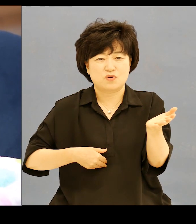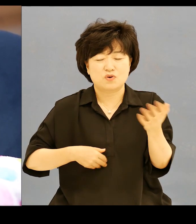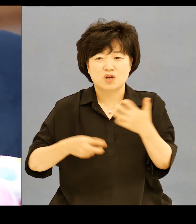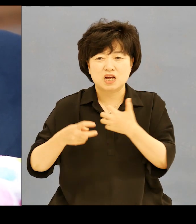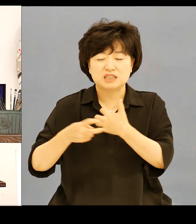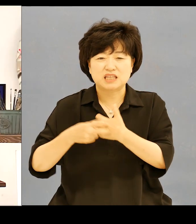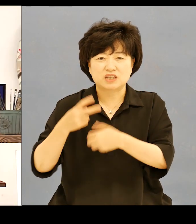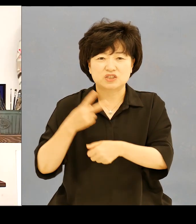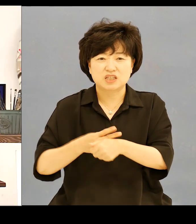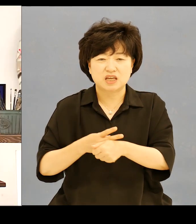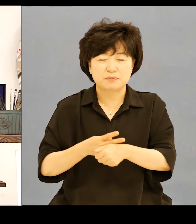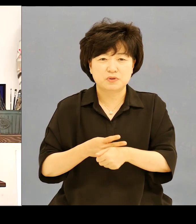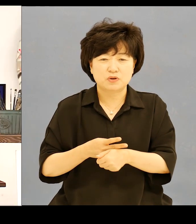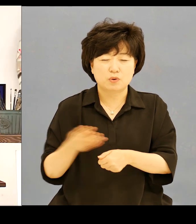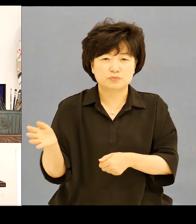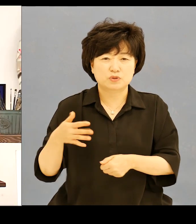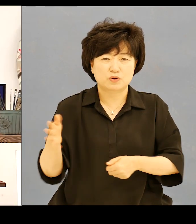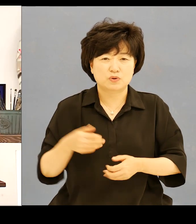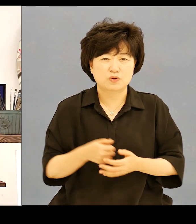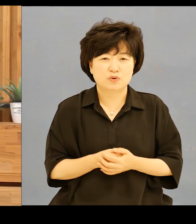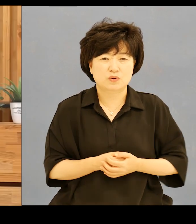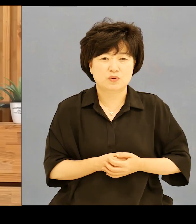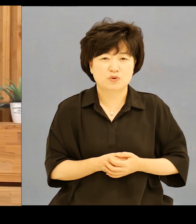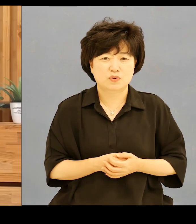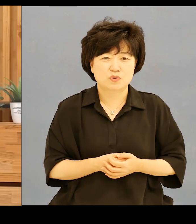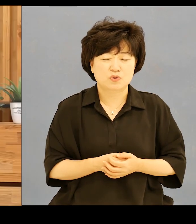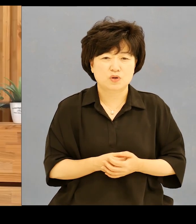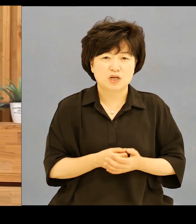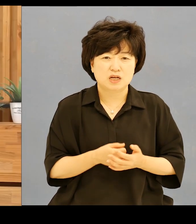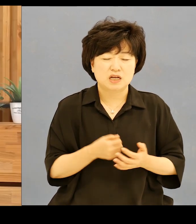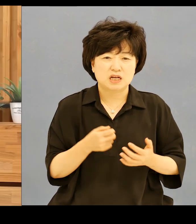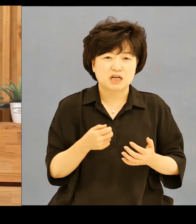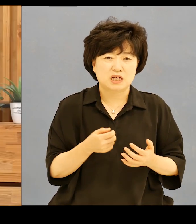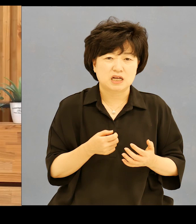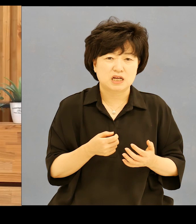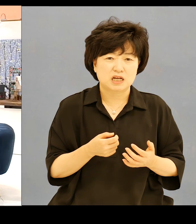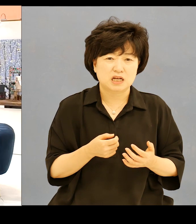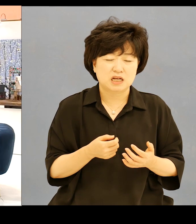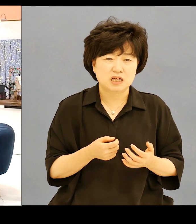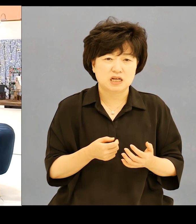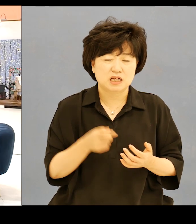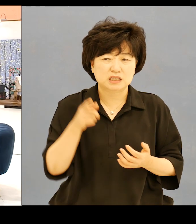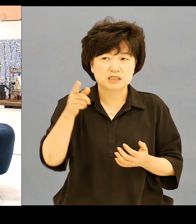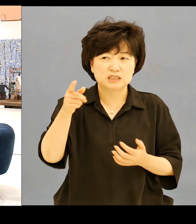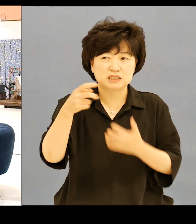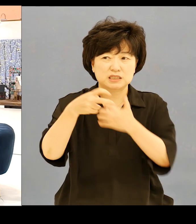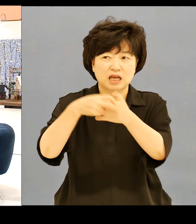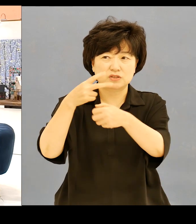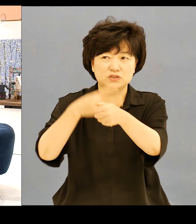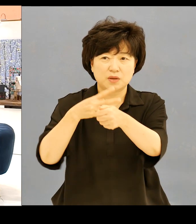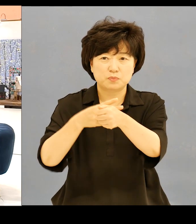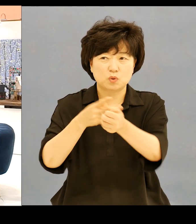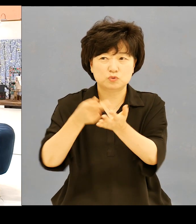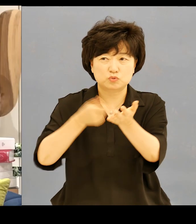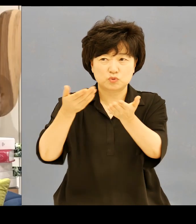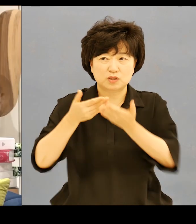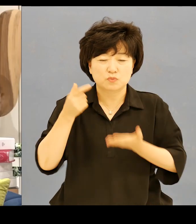선생님이 안 계세요. 이거는 어디가 있어요? 아니, 하실 수 있는 사람이 없다고요. 네, 그분도